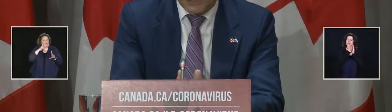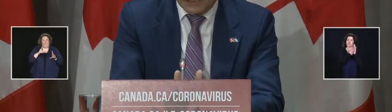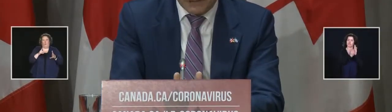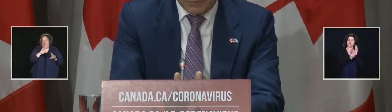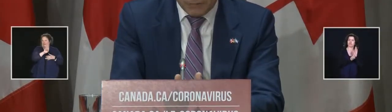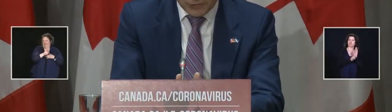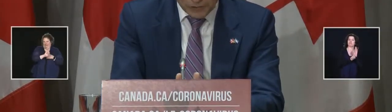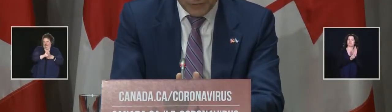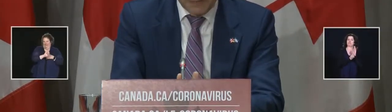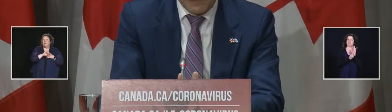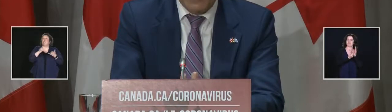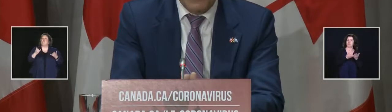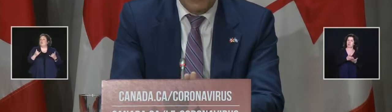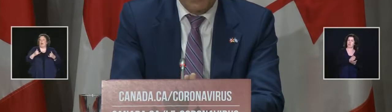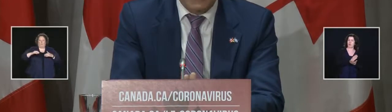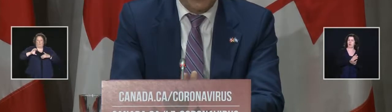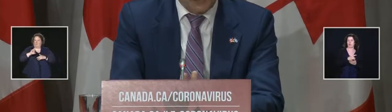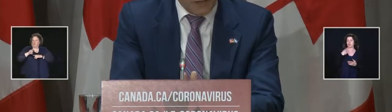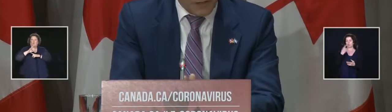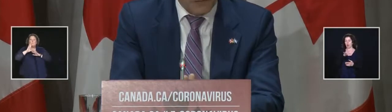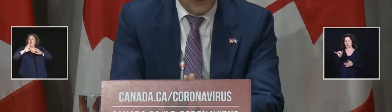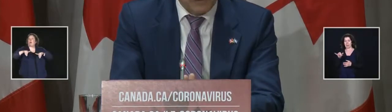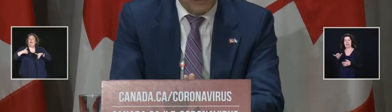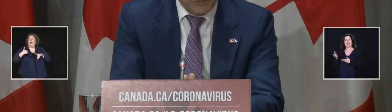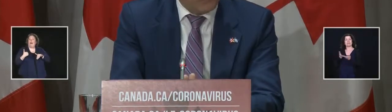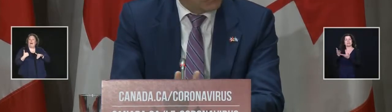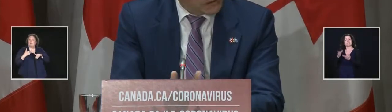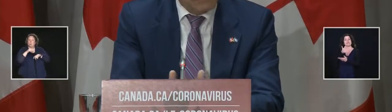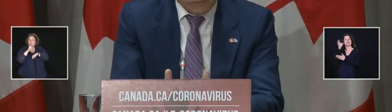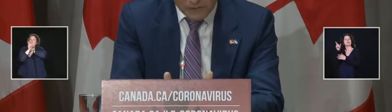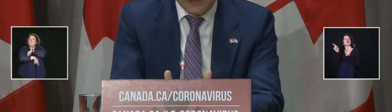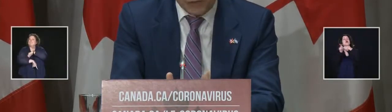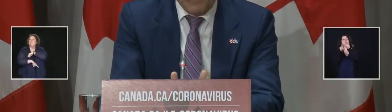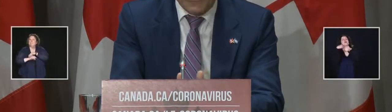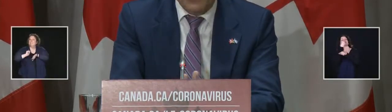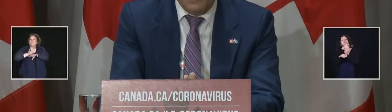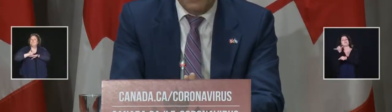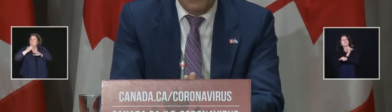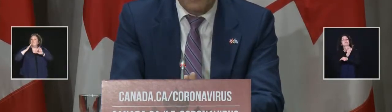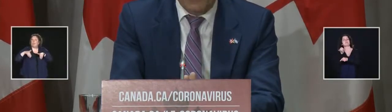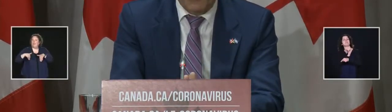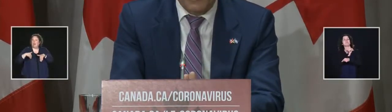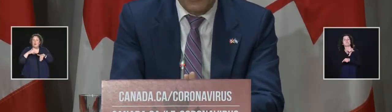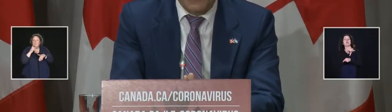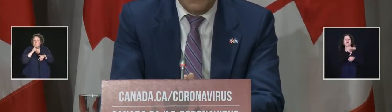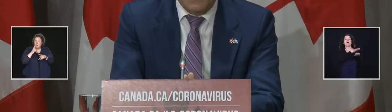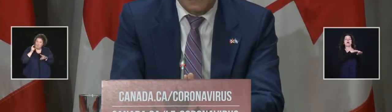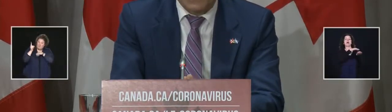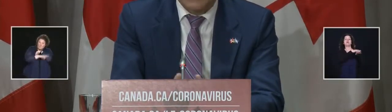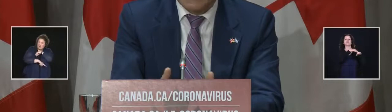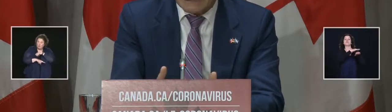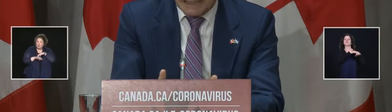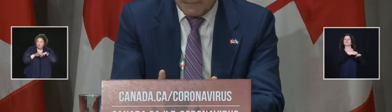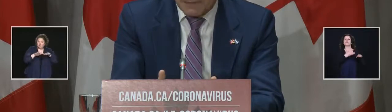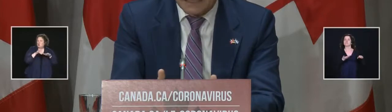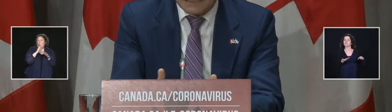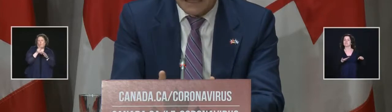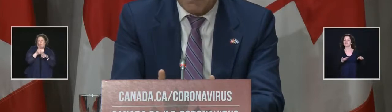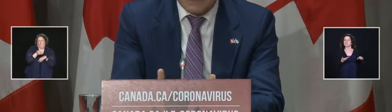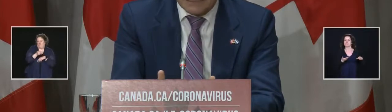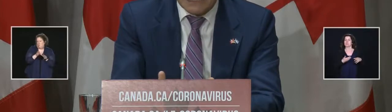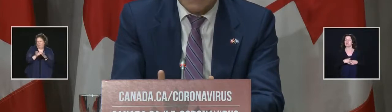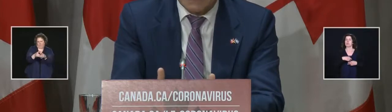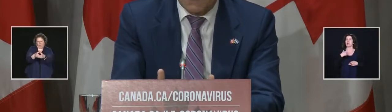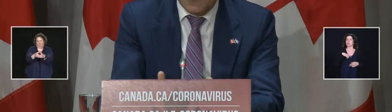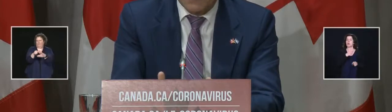Canada a dans le cadre de l'assurance emploi. Alors, ces mesures s'appliqueront à